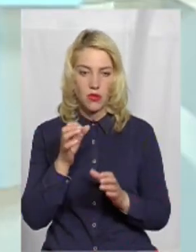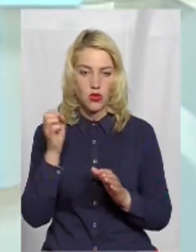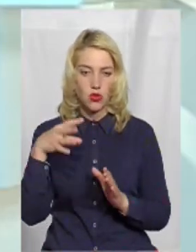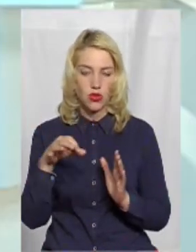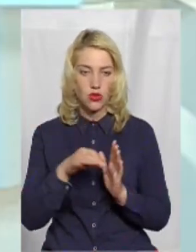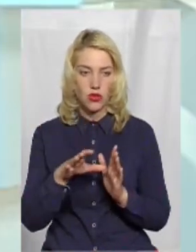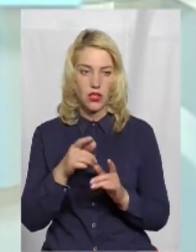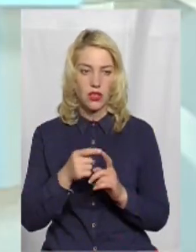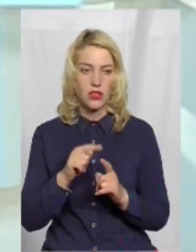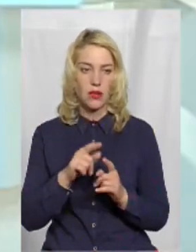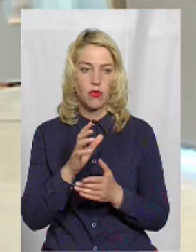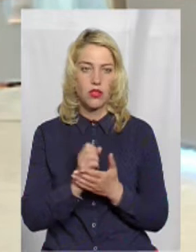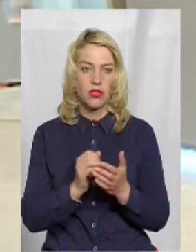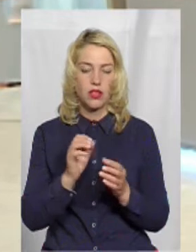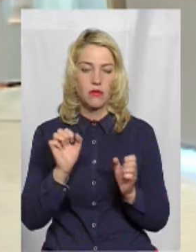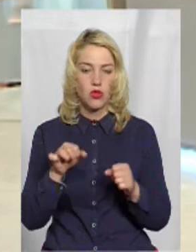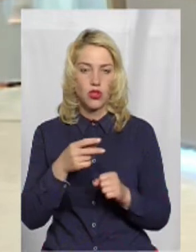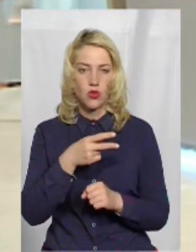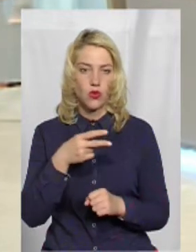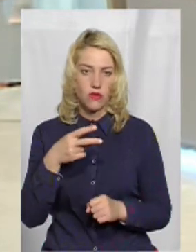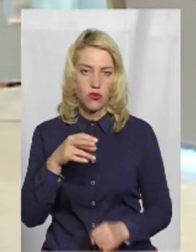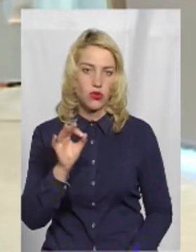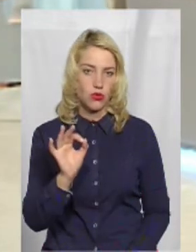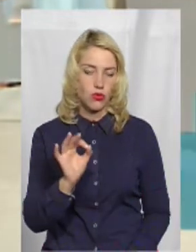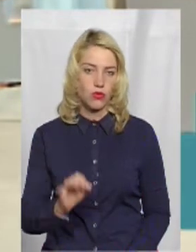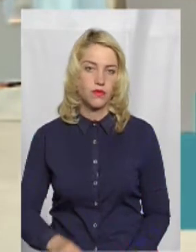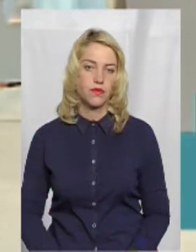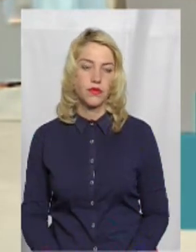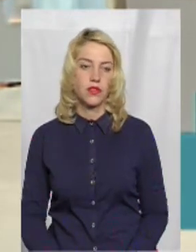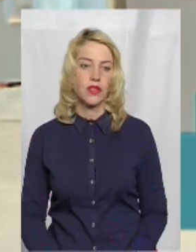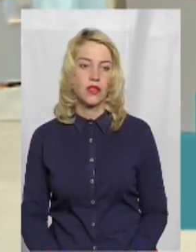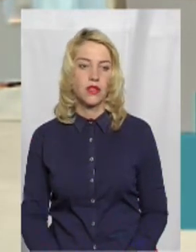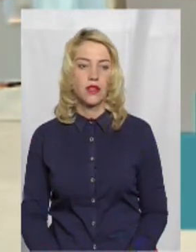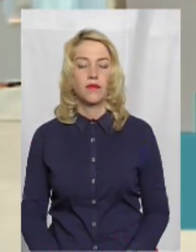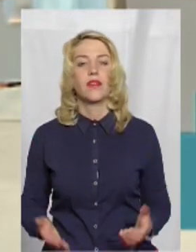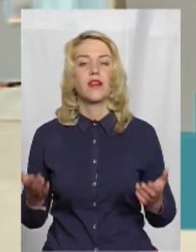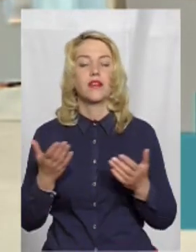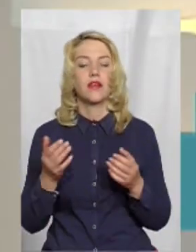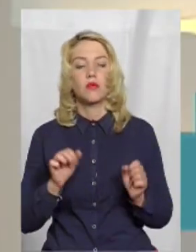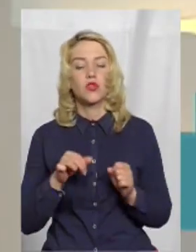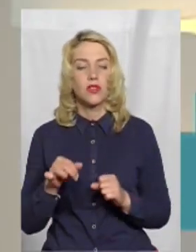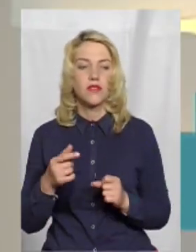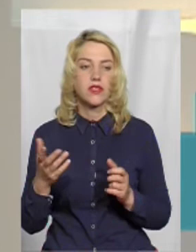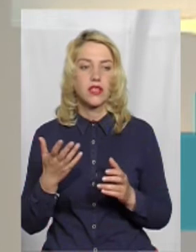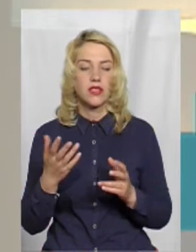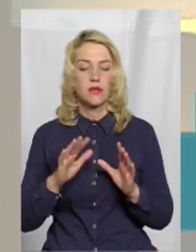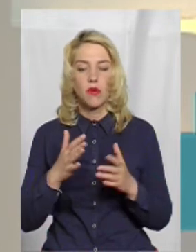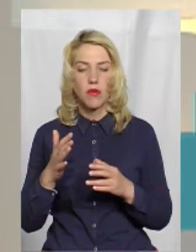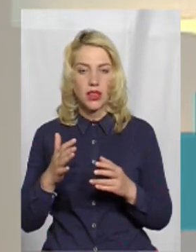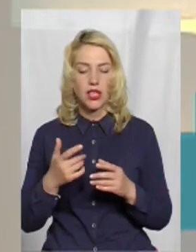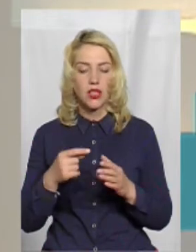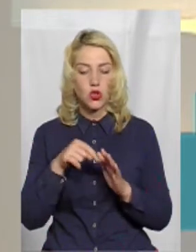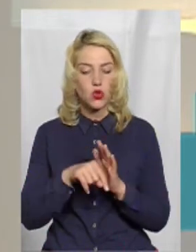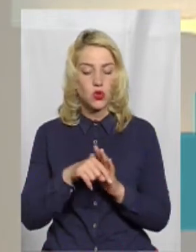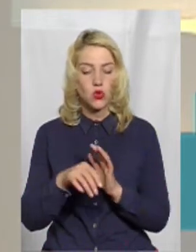там прилінений нулю. Ну, а це... що стосується області? Які нові можливості, якісь нові моменти відкрили, от аналізуючи? В області ми